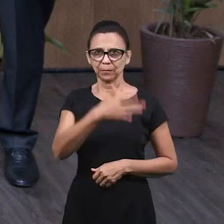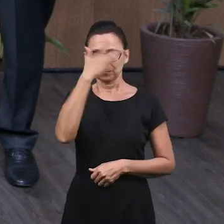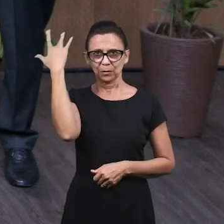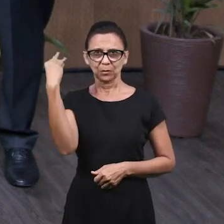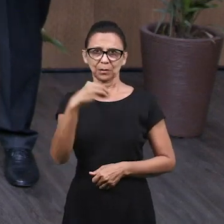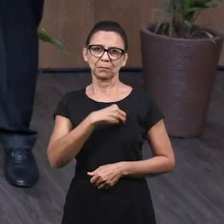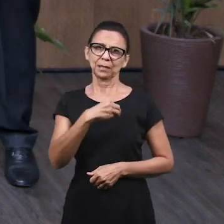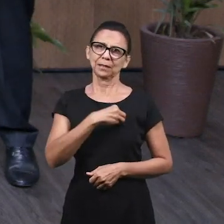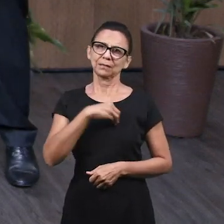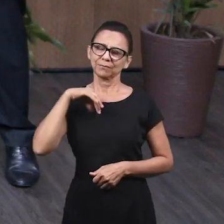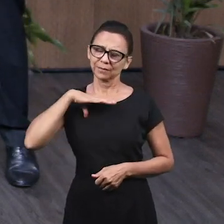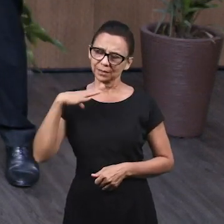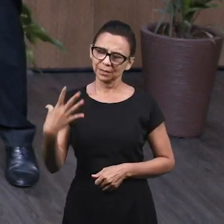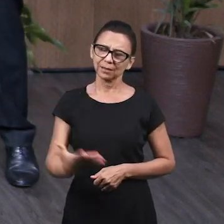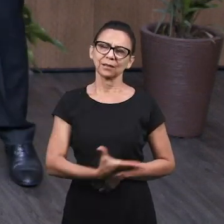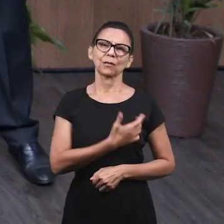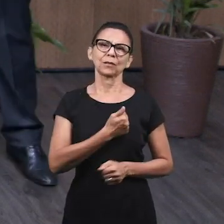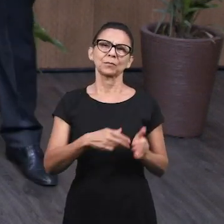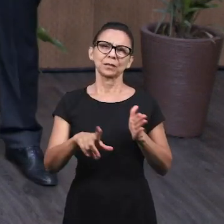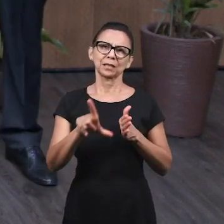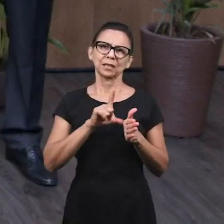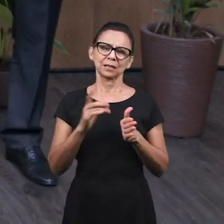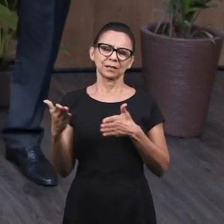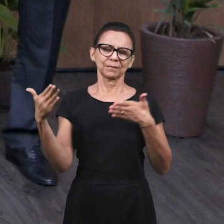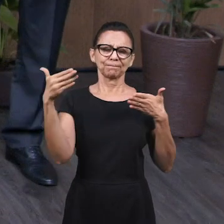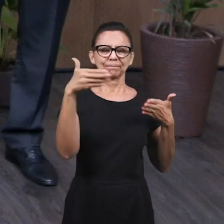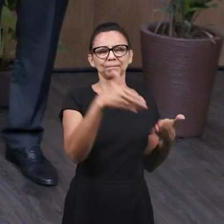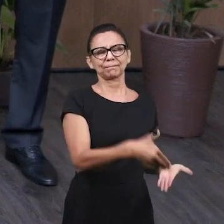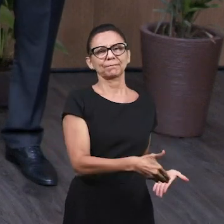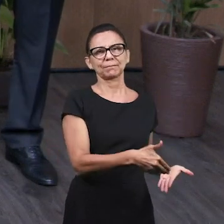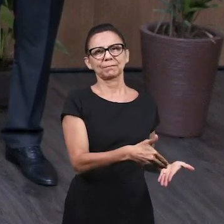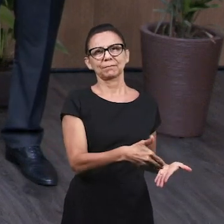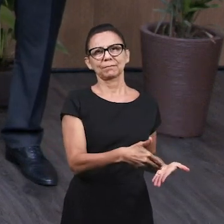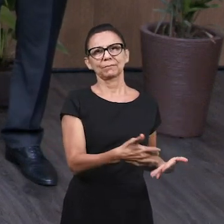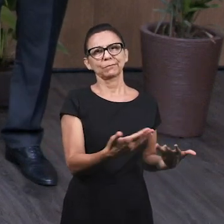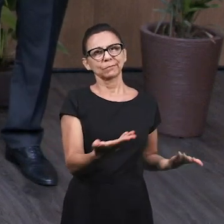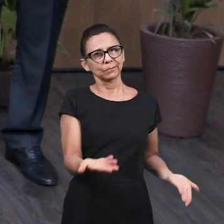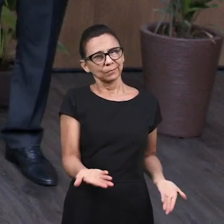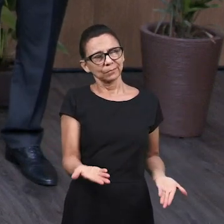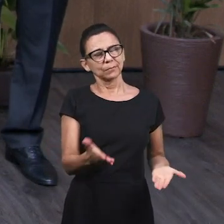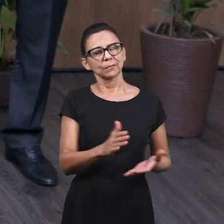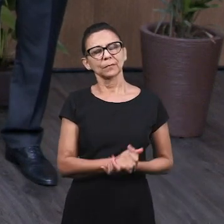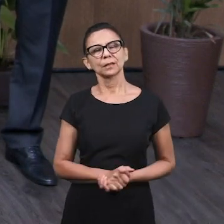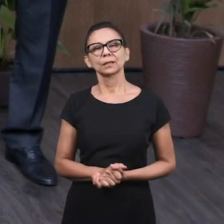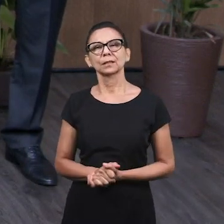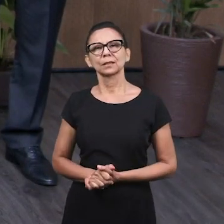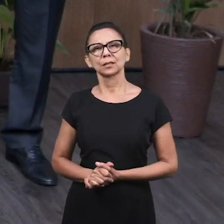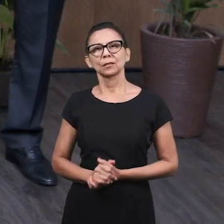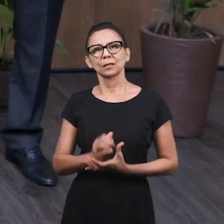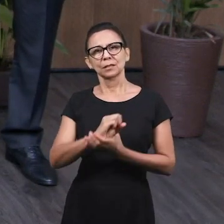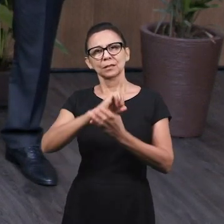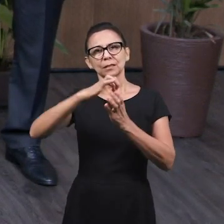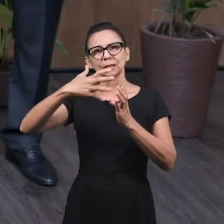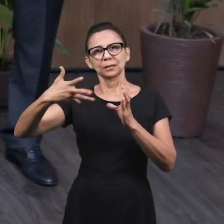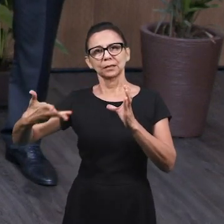perdus. Les aspects bien-aimés prophétiques Os aspectos de l'histoire de